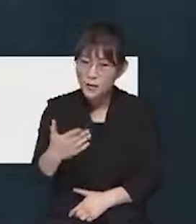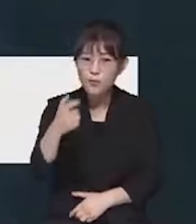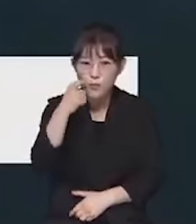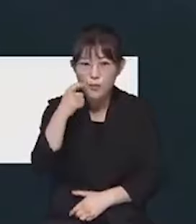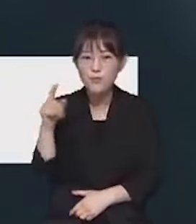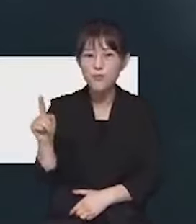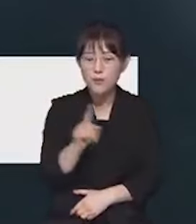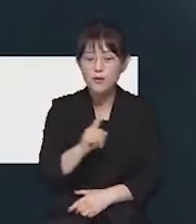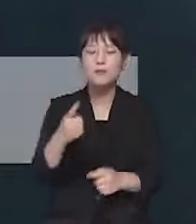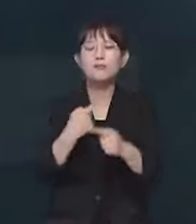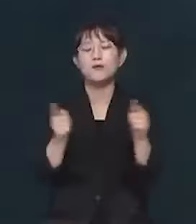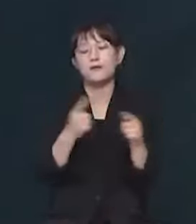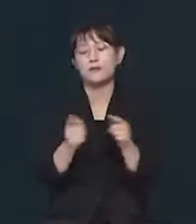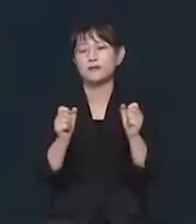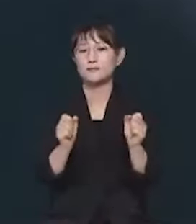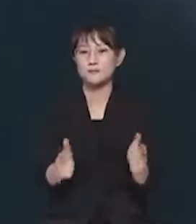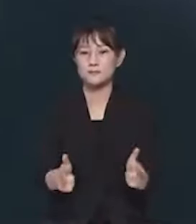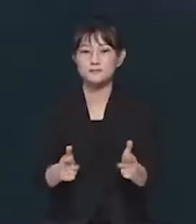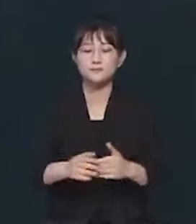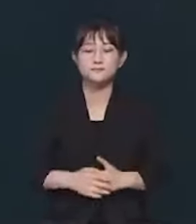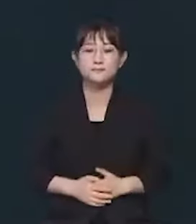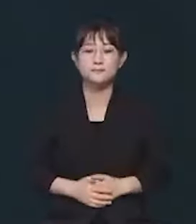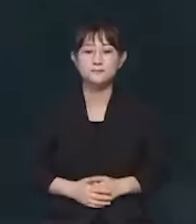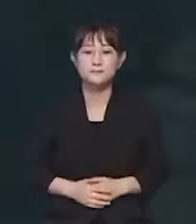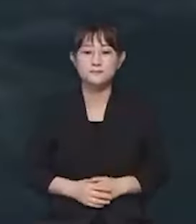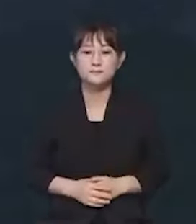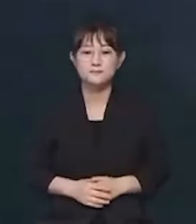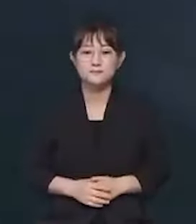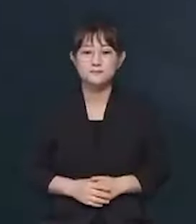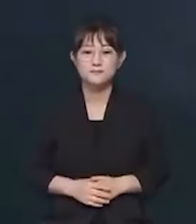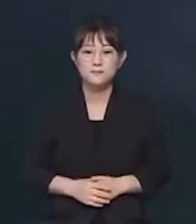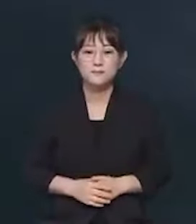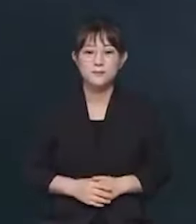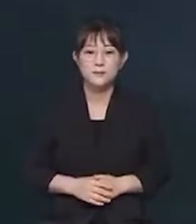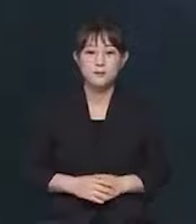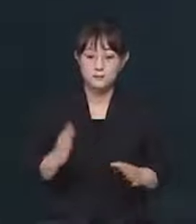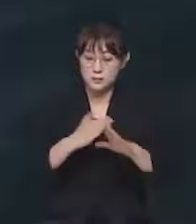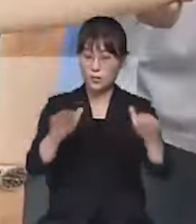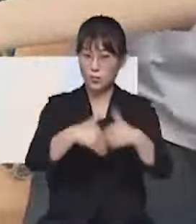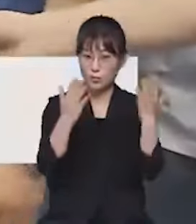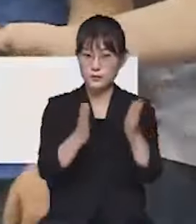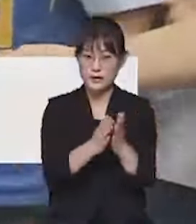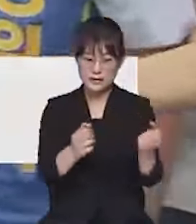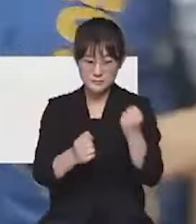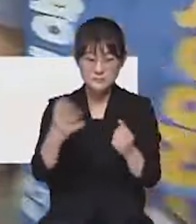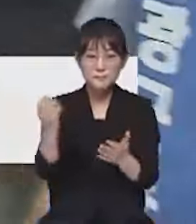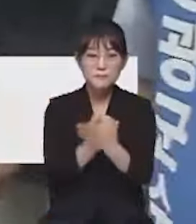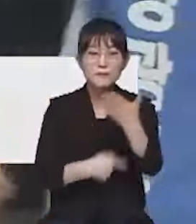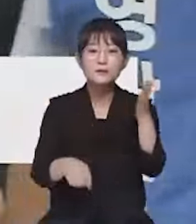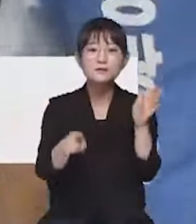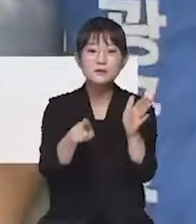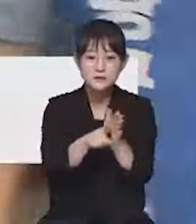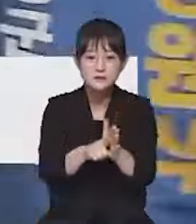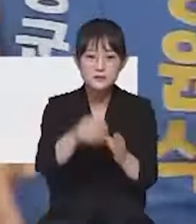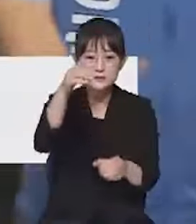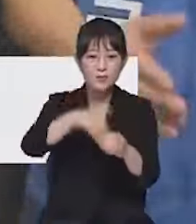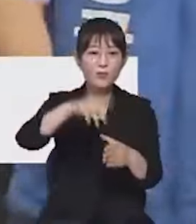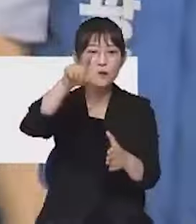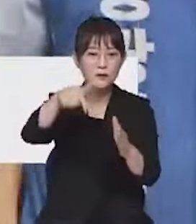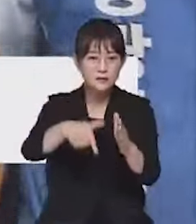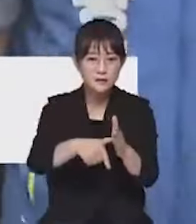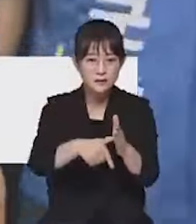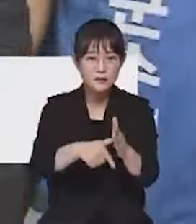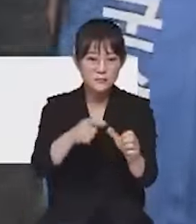수 있을지를 가늠하는 계기가 될 전망입니다. 정당이 살려면은 선거에서 독자적인 생존 능력을 입증을 해야 됩니다.